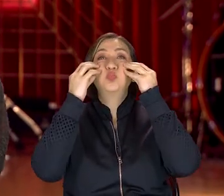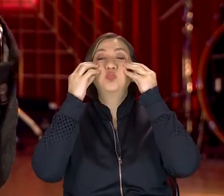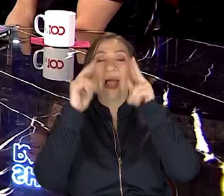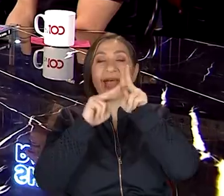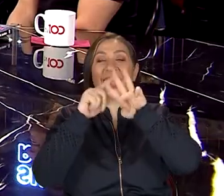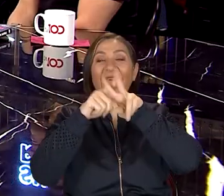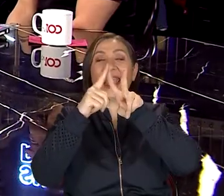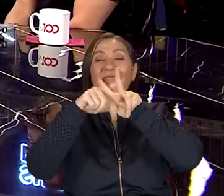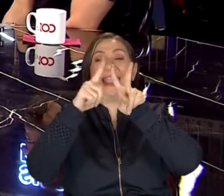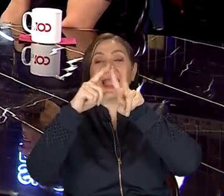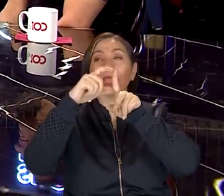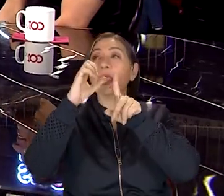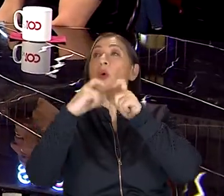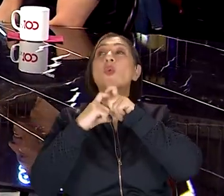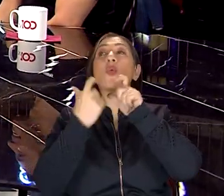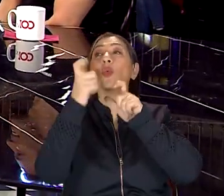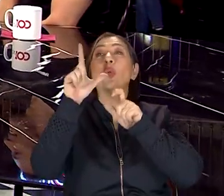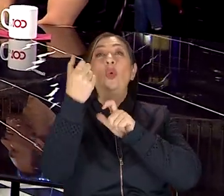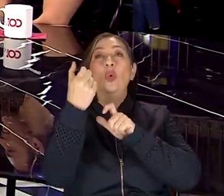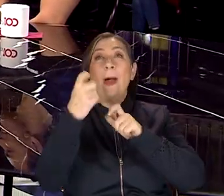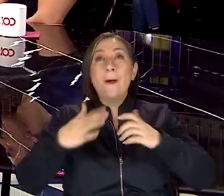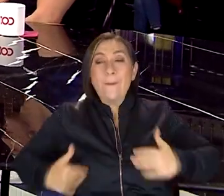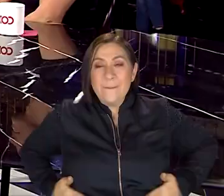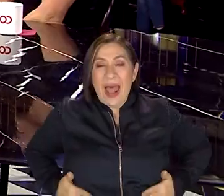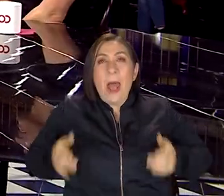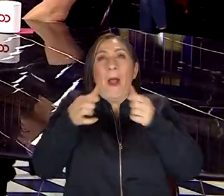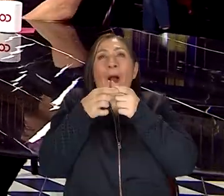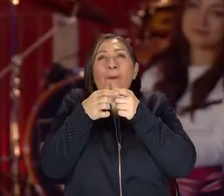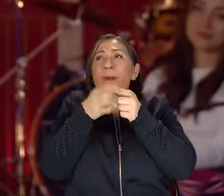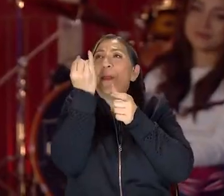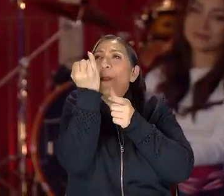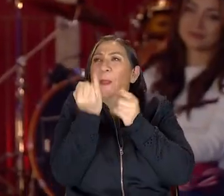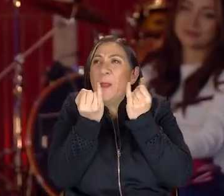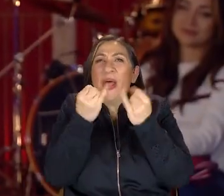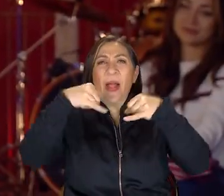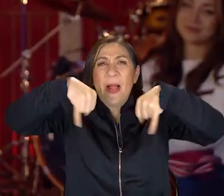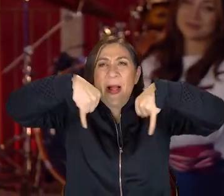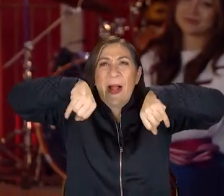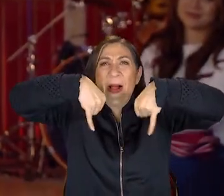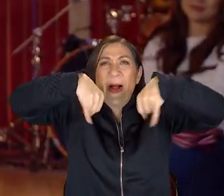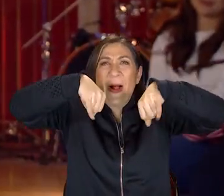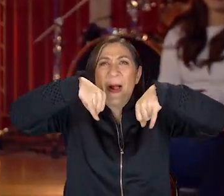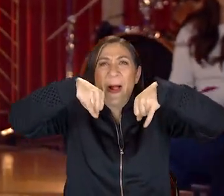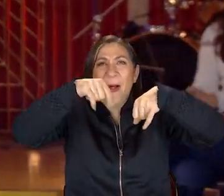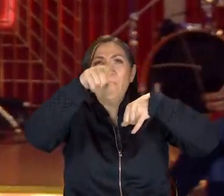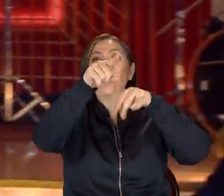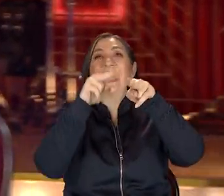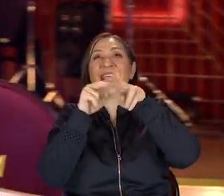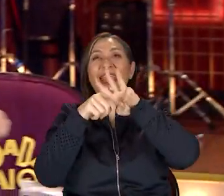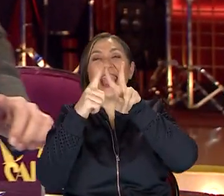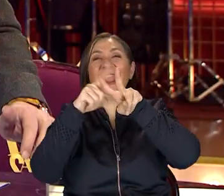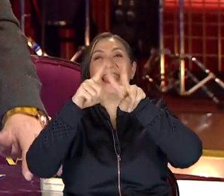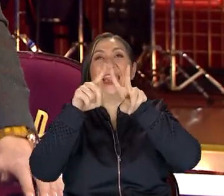biliyorsun. Kenan'ın vallahi beli şu kadar olmuş. Evet. Bacaklar çöp. Böyle baca. Yani mesela şu Kenan bak. Kenan.